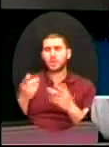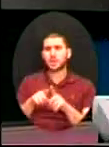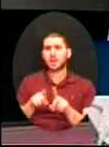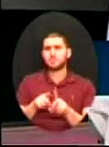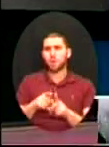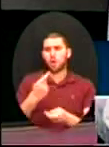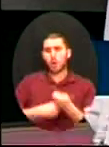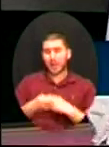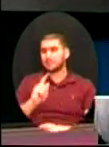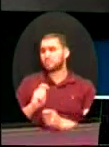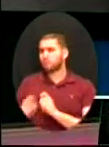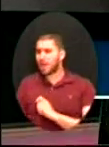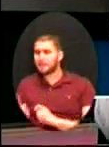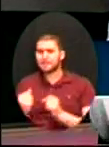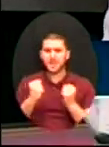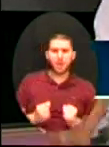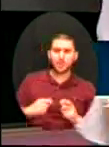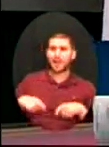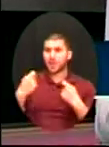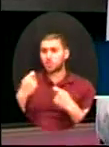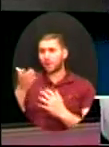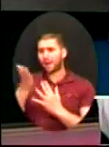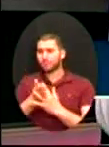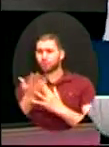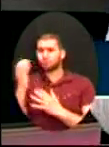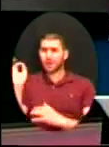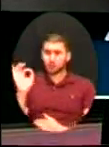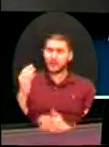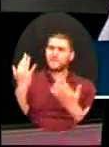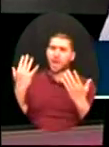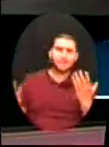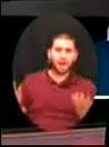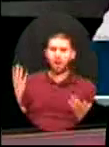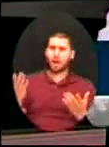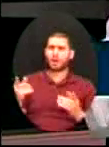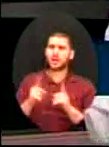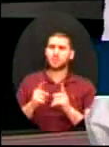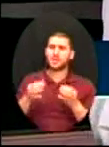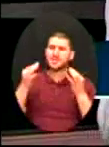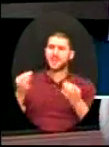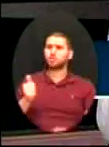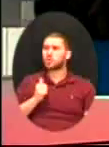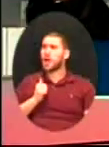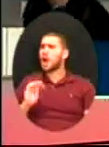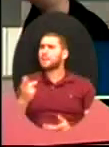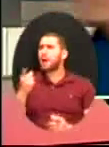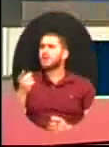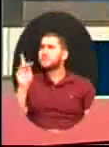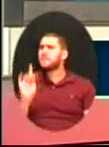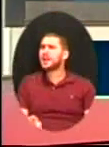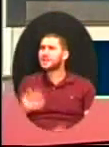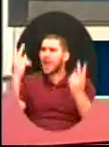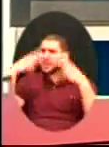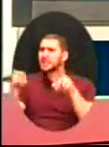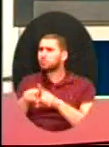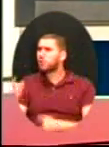של הכלכלים, מי משלם ביטחון חינוך, חצי חצי, 50%, וכמה דחיית שירות אפשר אז לקבל. אז למה אכפת? רגע. למה את מתנגדת להסדיר